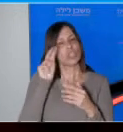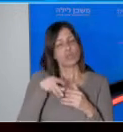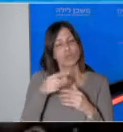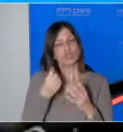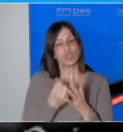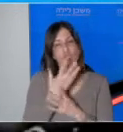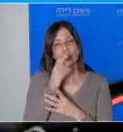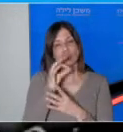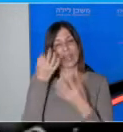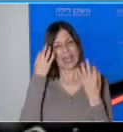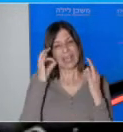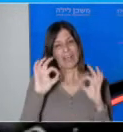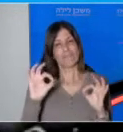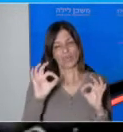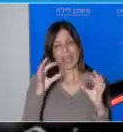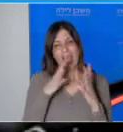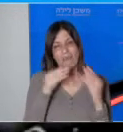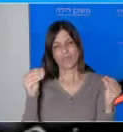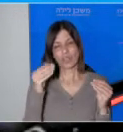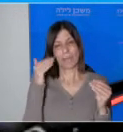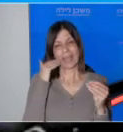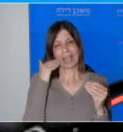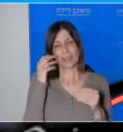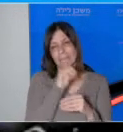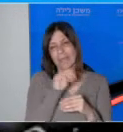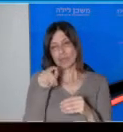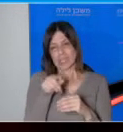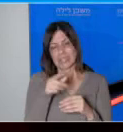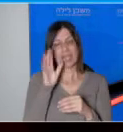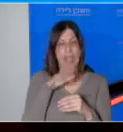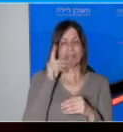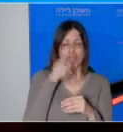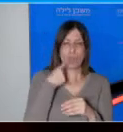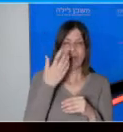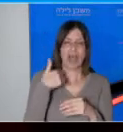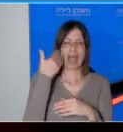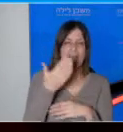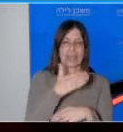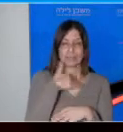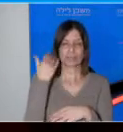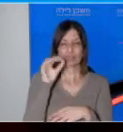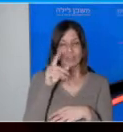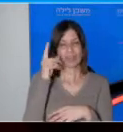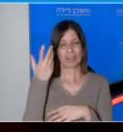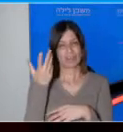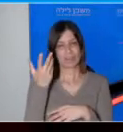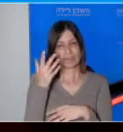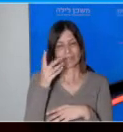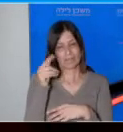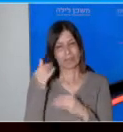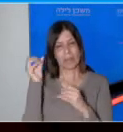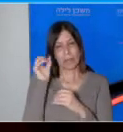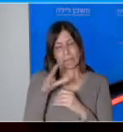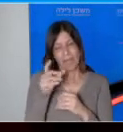שיקום של כבוד עבוד אמריקני בנושא. טוב, גם צריך לומר, אחרי חיסולו של אל בגדדי בפעם הקודמת, אז בא